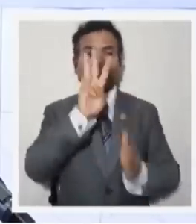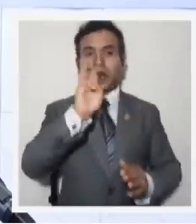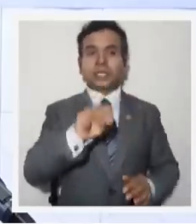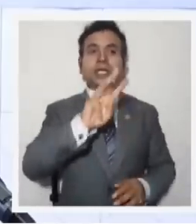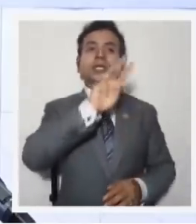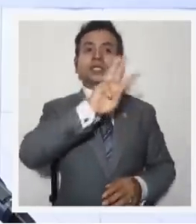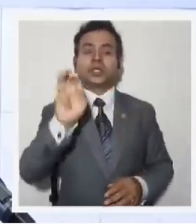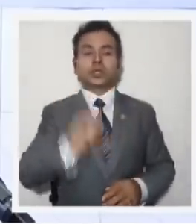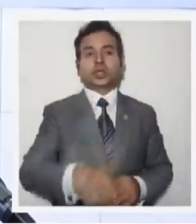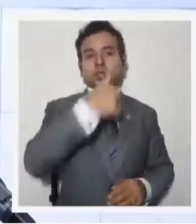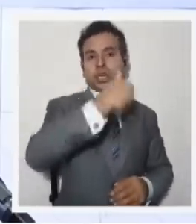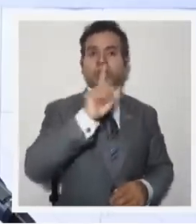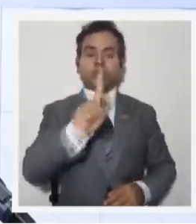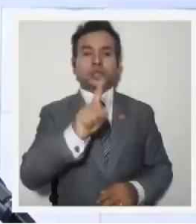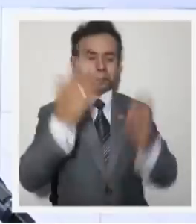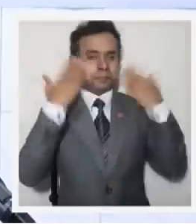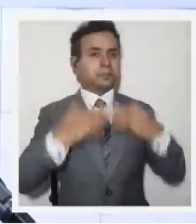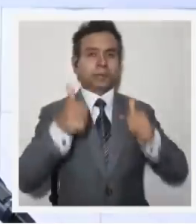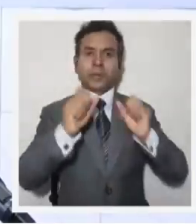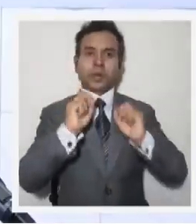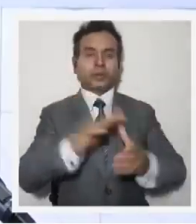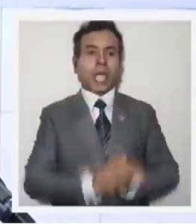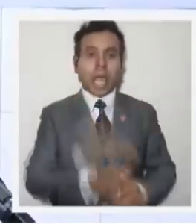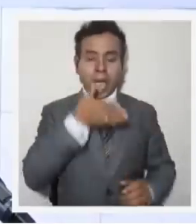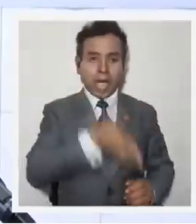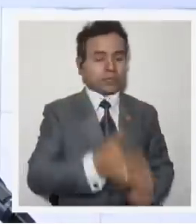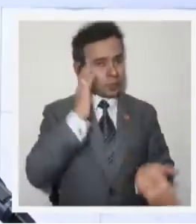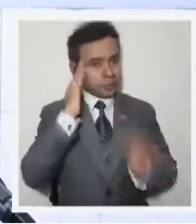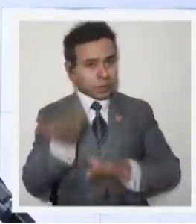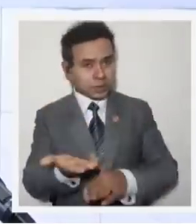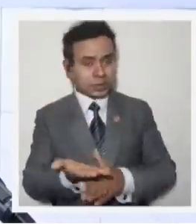214 জন এবং এ পর্যন্ত সুস্থ 3361 জন।